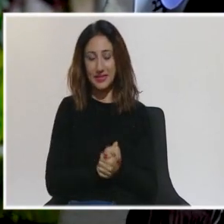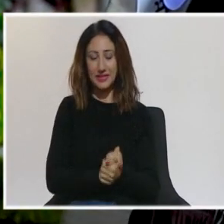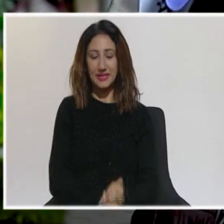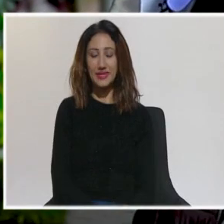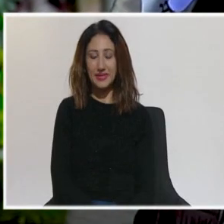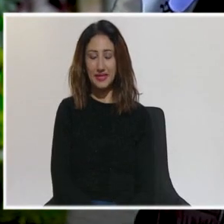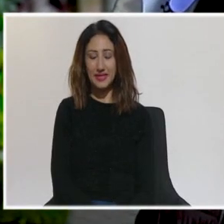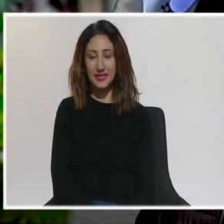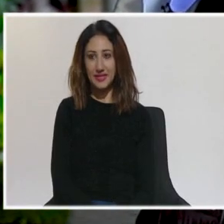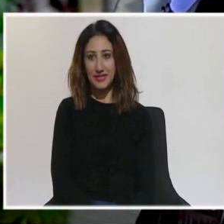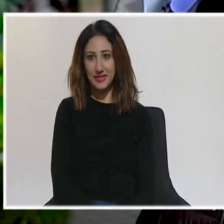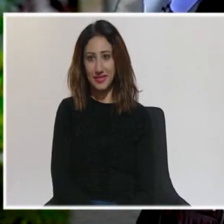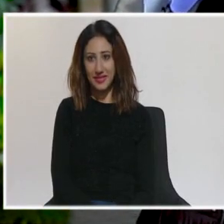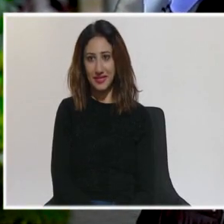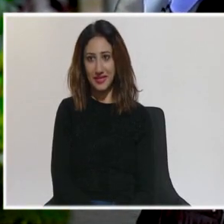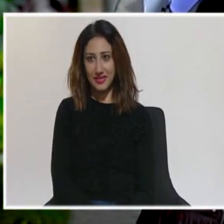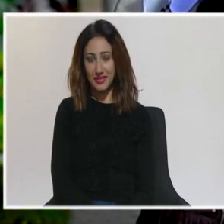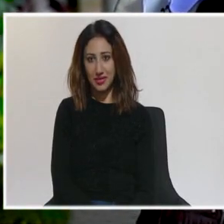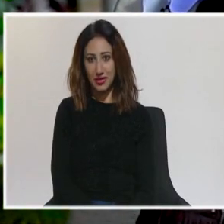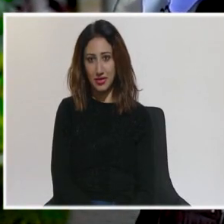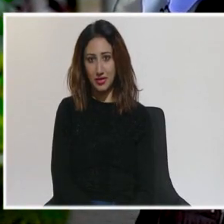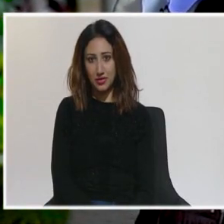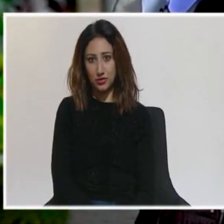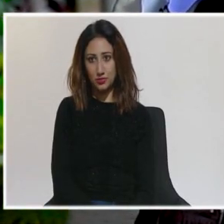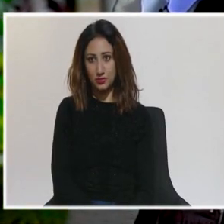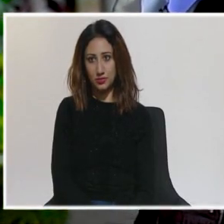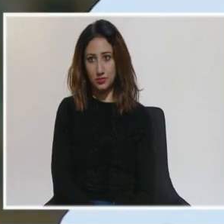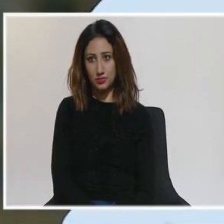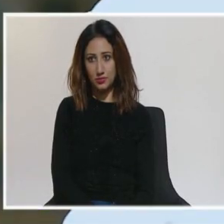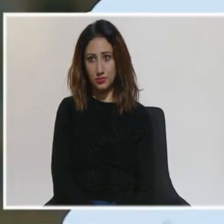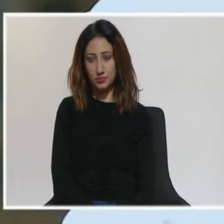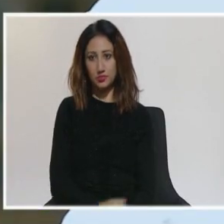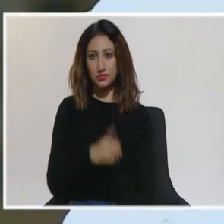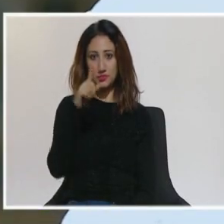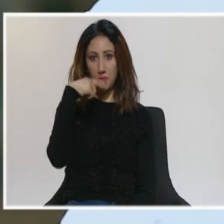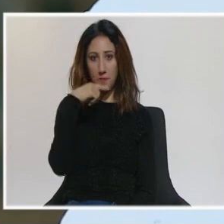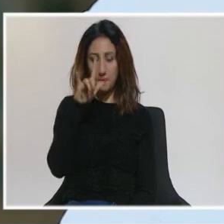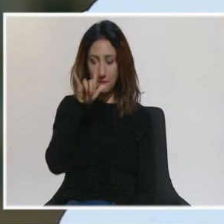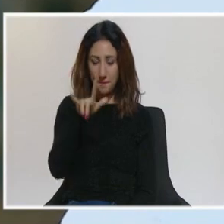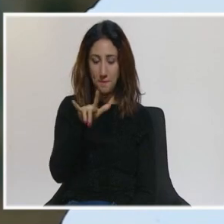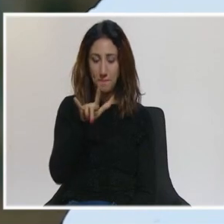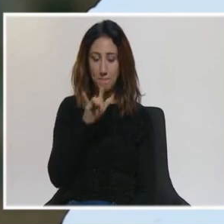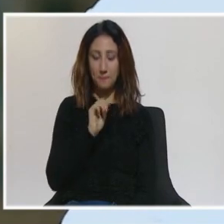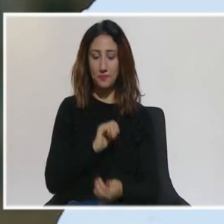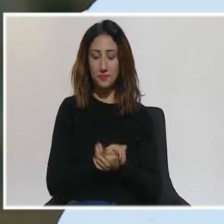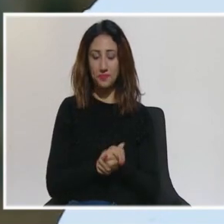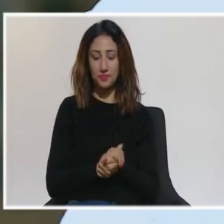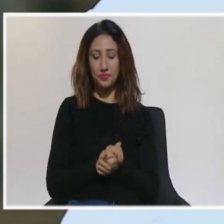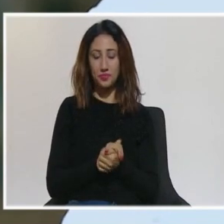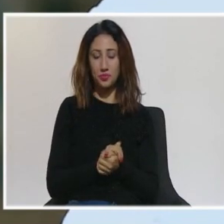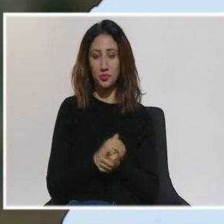حلوين جدا، بيحبك ازاي؟ عامل لك قصيده حلوين. انت حابب باختصار مش كده؟ حاضر